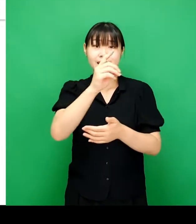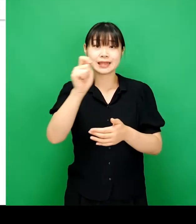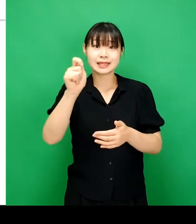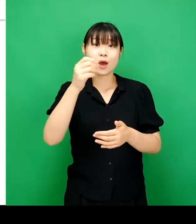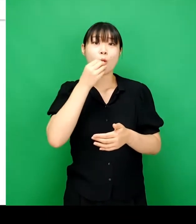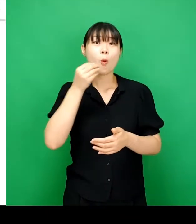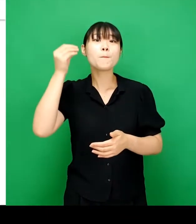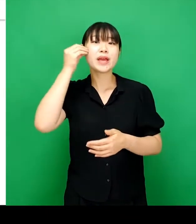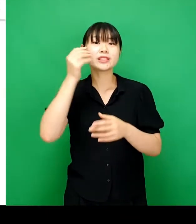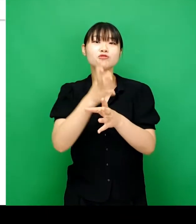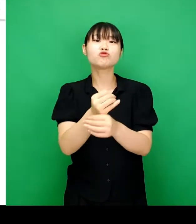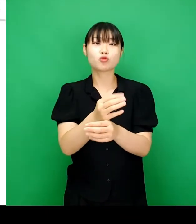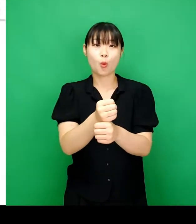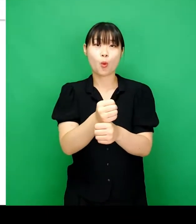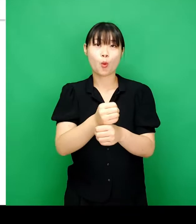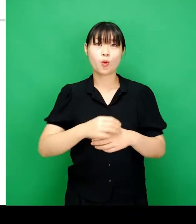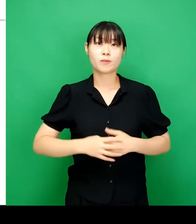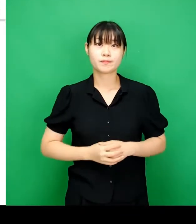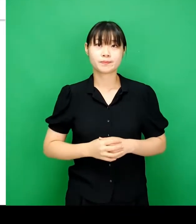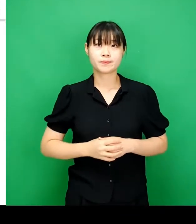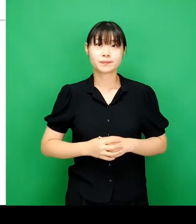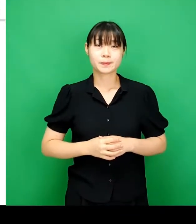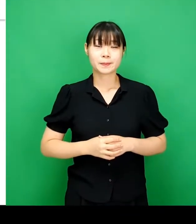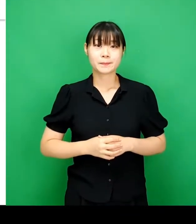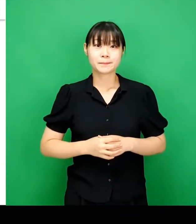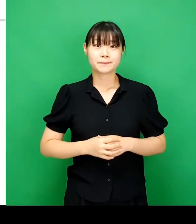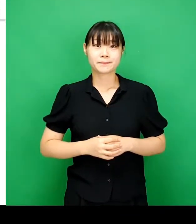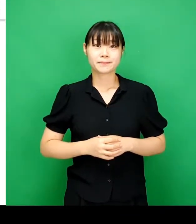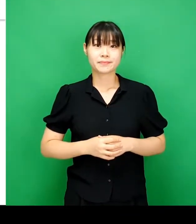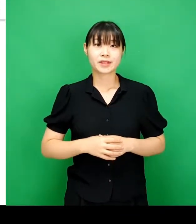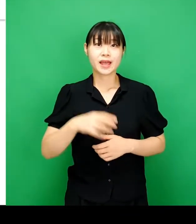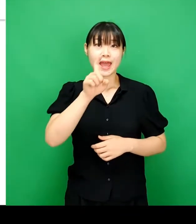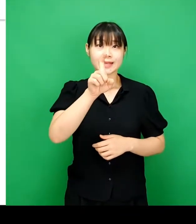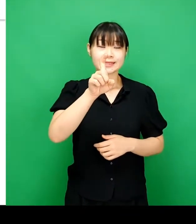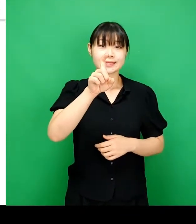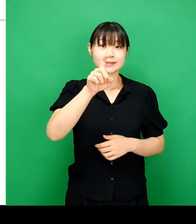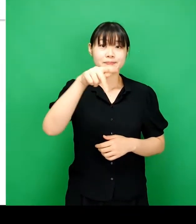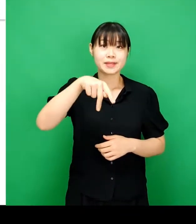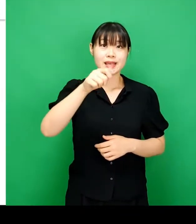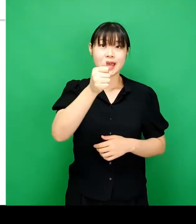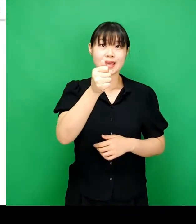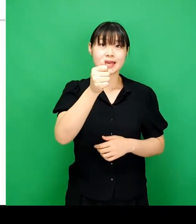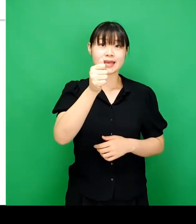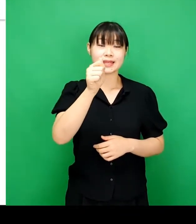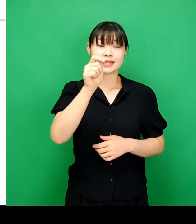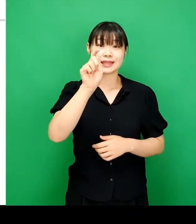여기서 URL은 수집하려는 데이터의 웹사이트 주소를 말합니다.